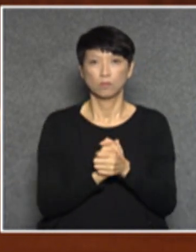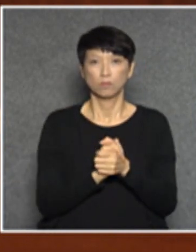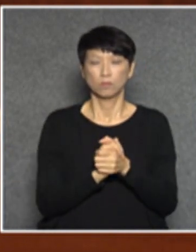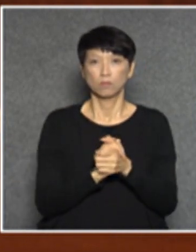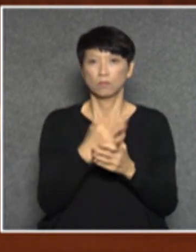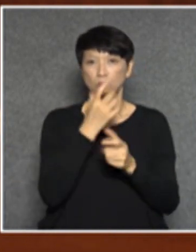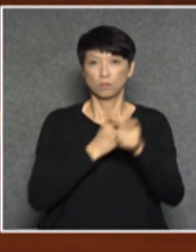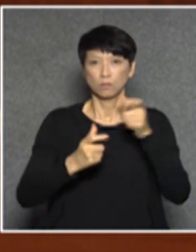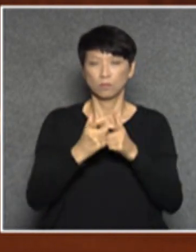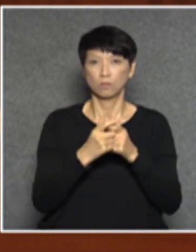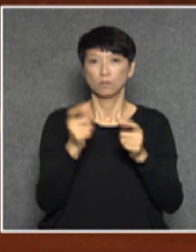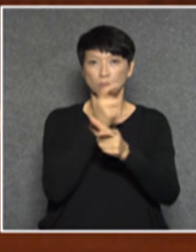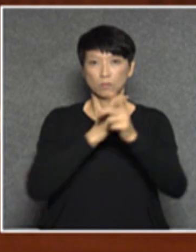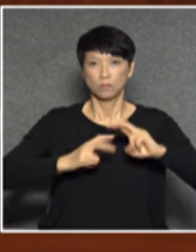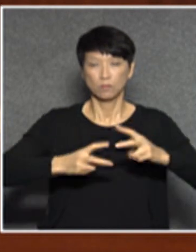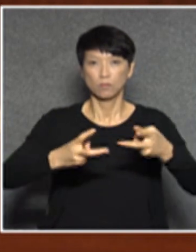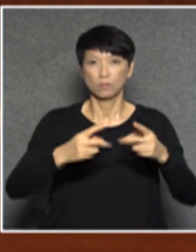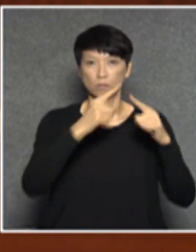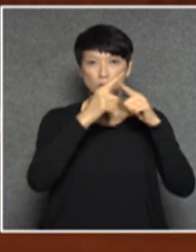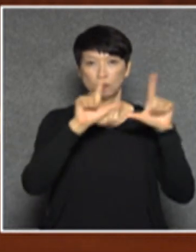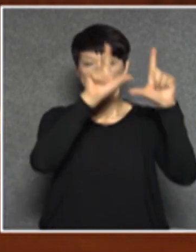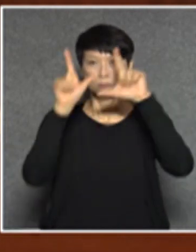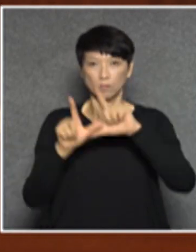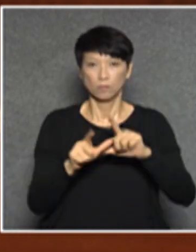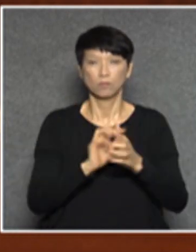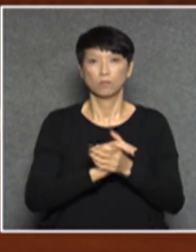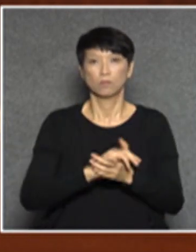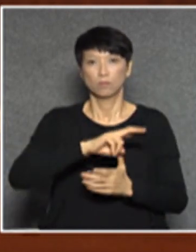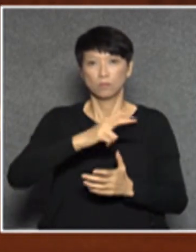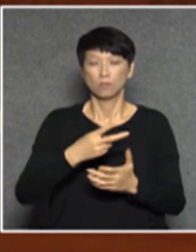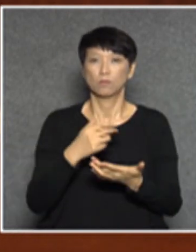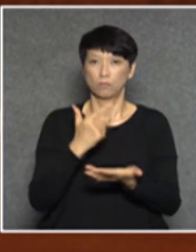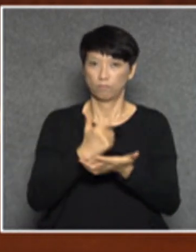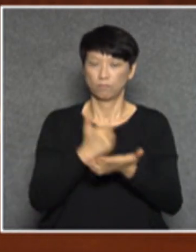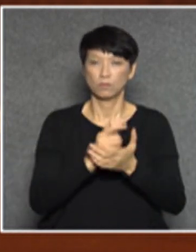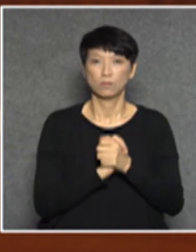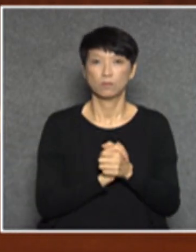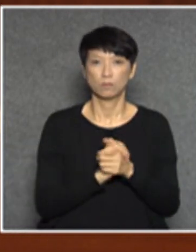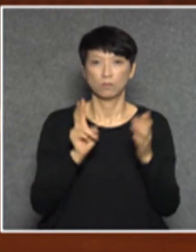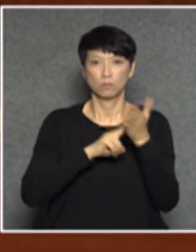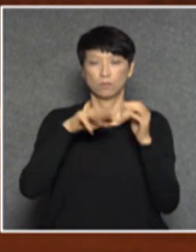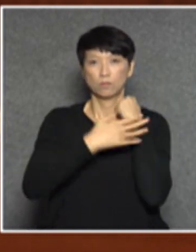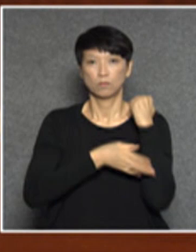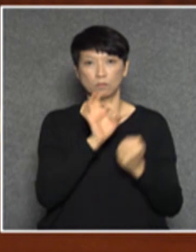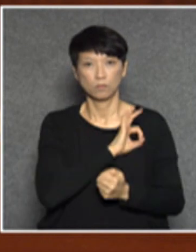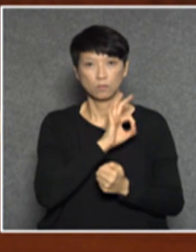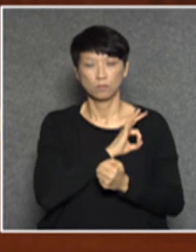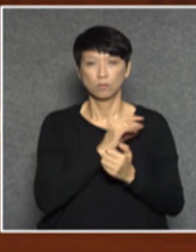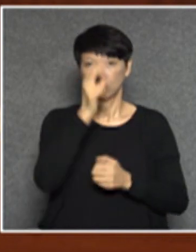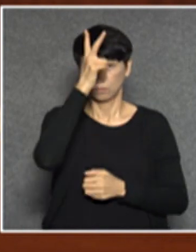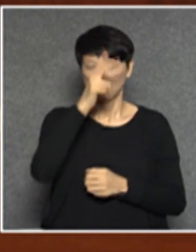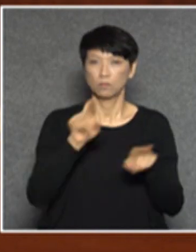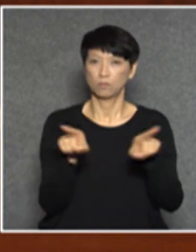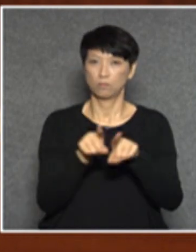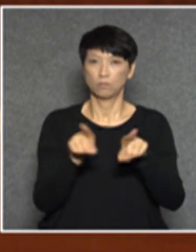做好發展經濟和改善民生的工作。對政府和立法會來說，都已經不是